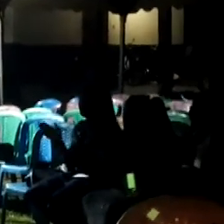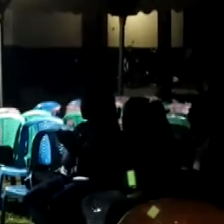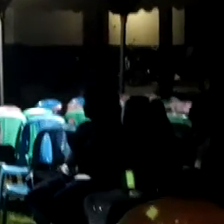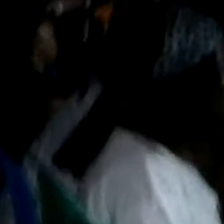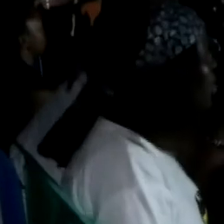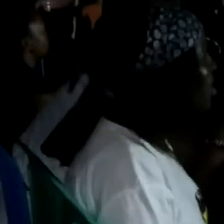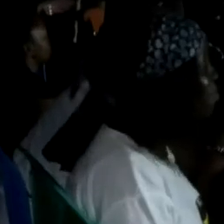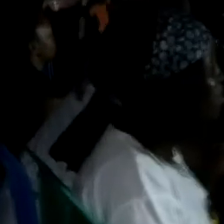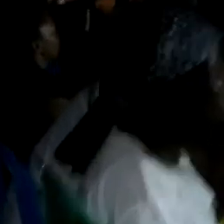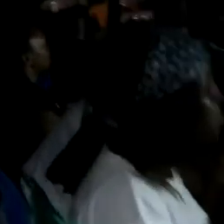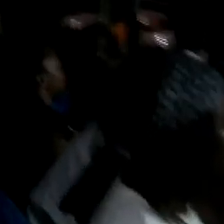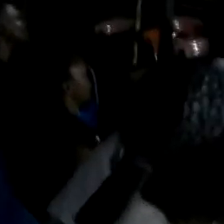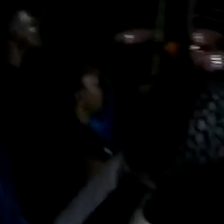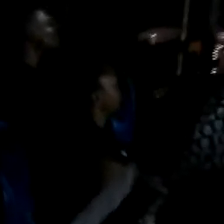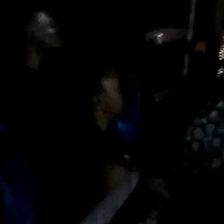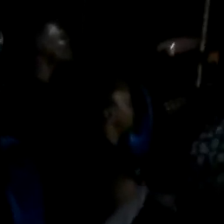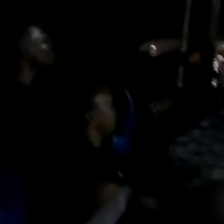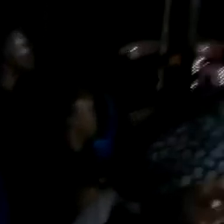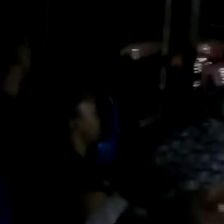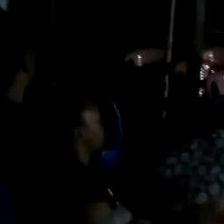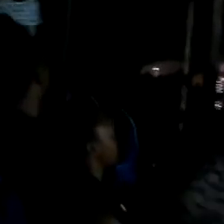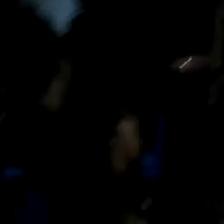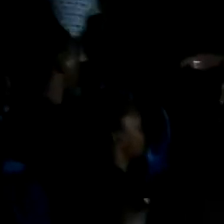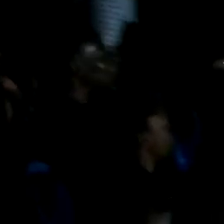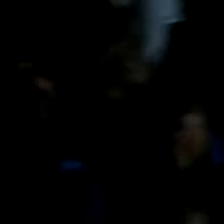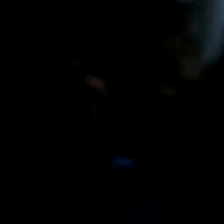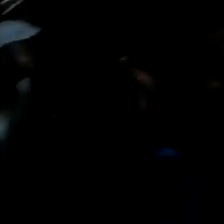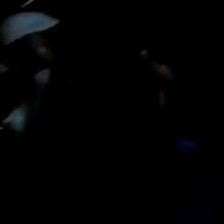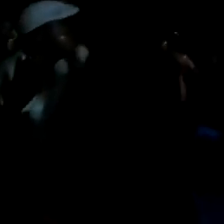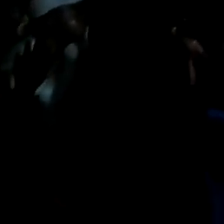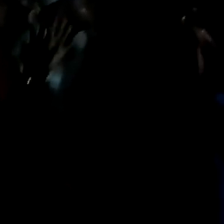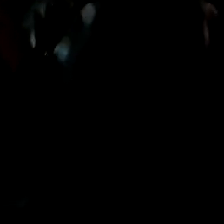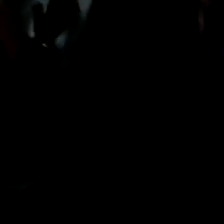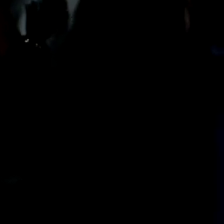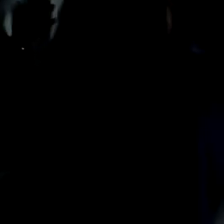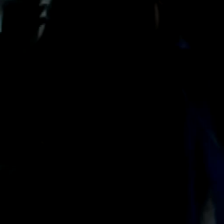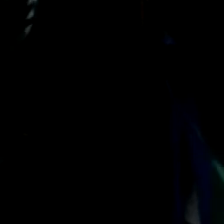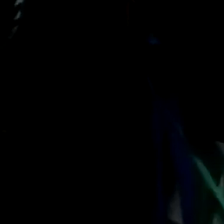dans mes rêves, toi je viendrai m'appuyer.